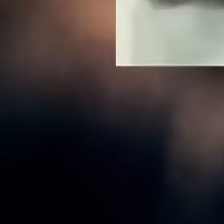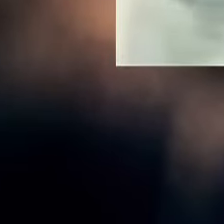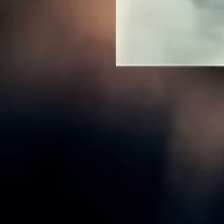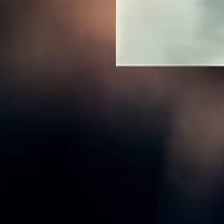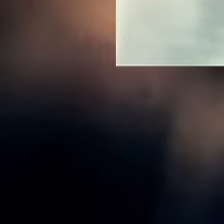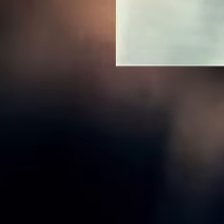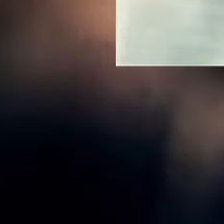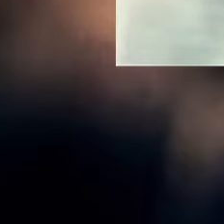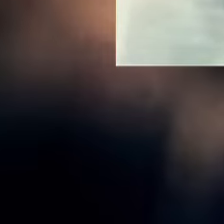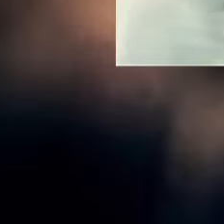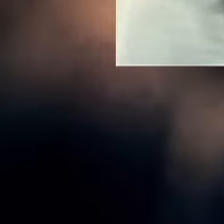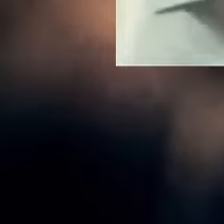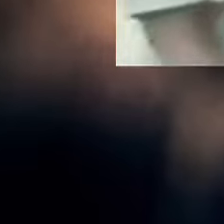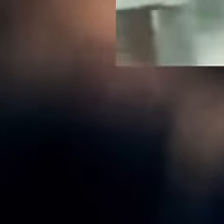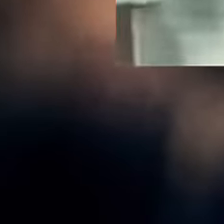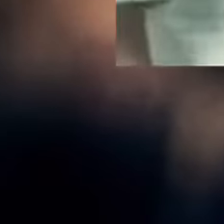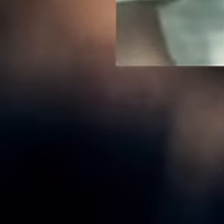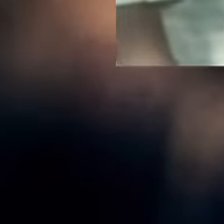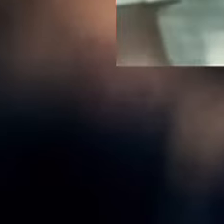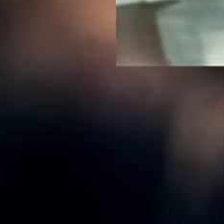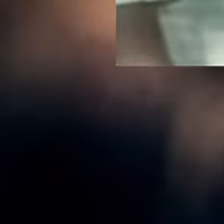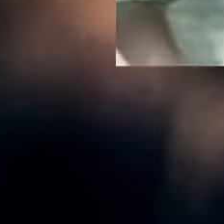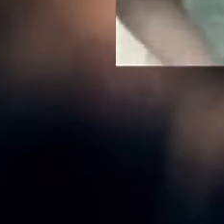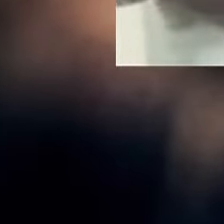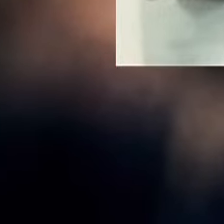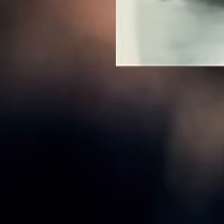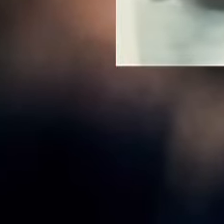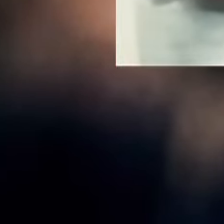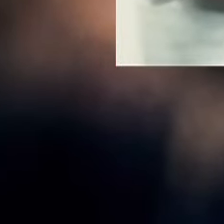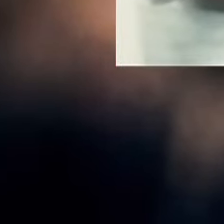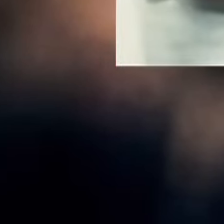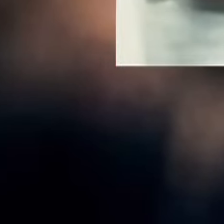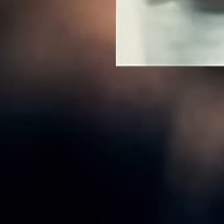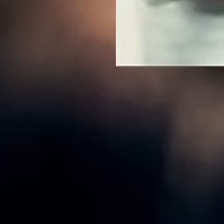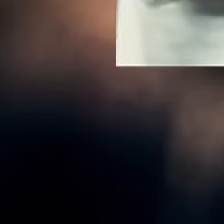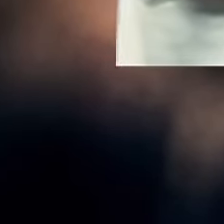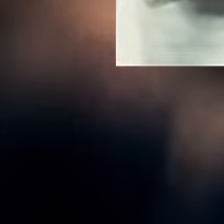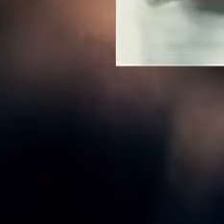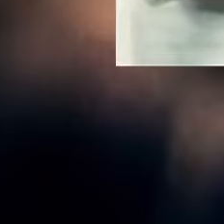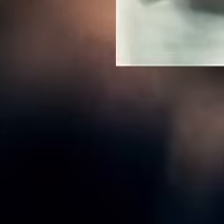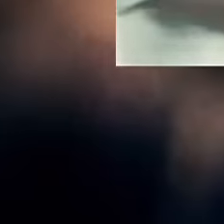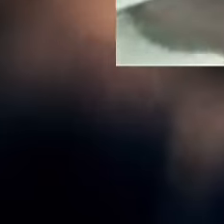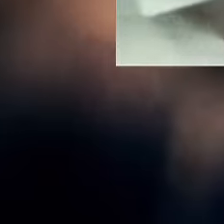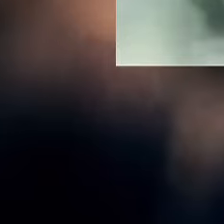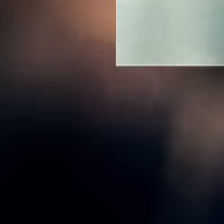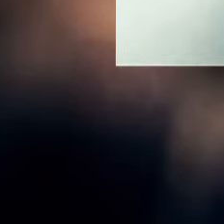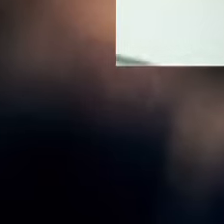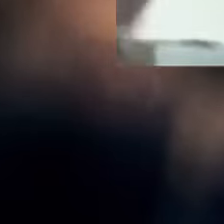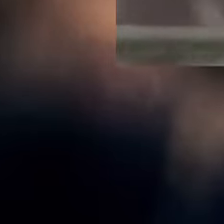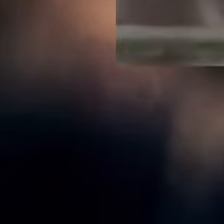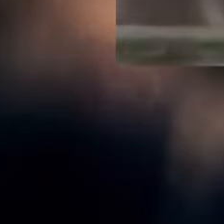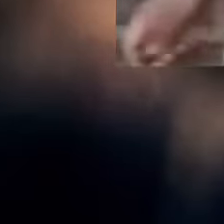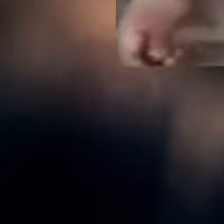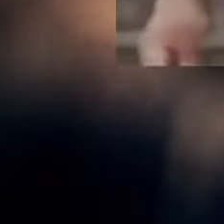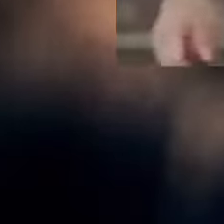نعم يا ابني يلا ما معناش فلوس خلاص يلا ندخل منين ان شاء الله تعال انا اعرف خروف جوه